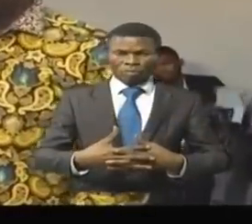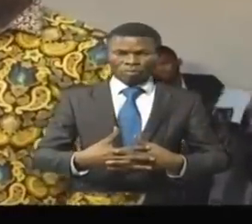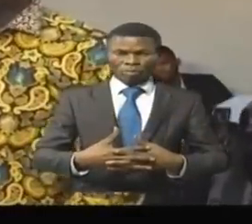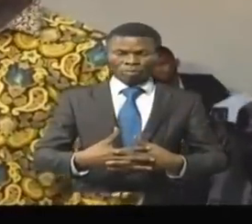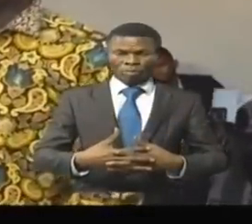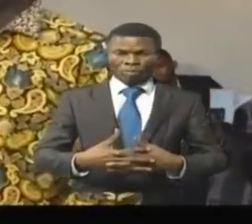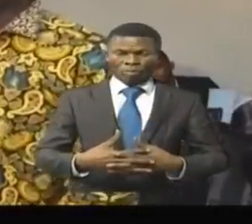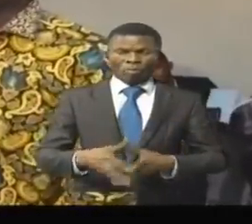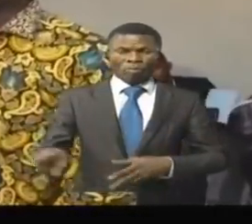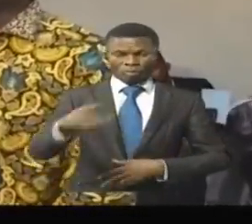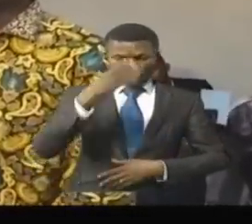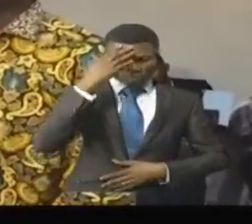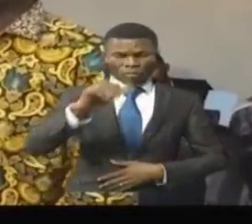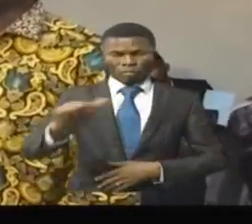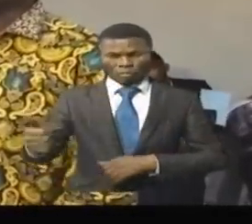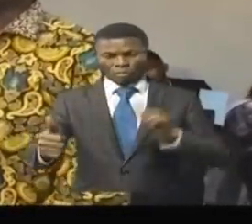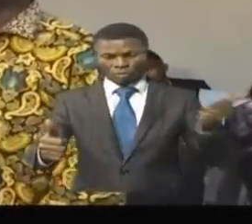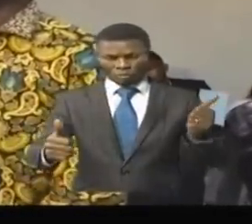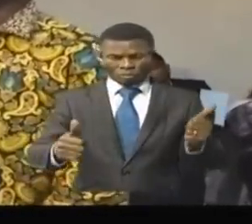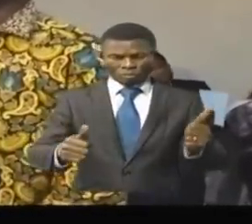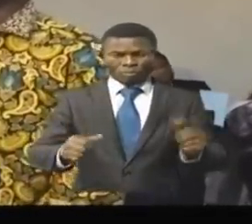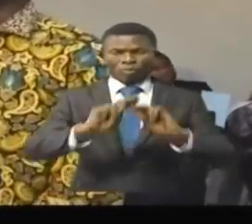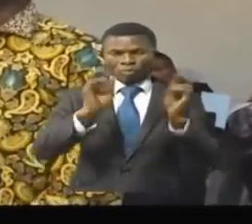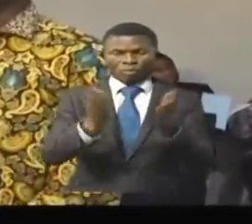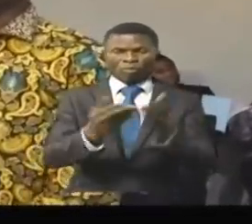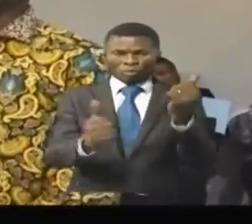Vous vous reconnaissez tous les membres de l'IDPS.